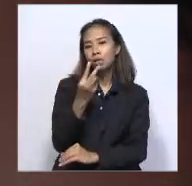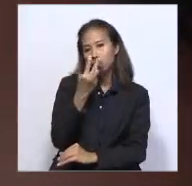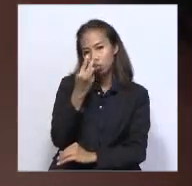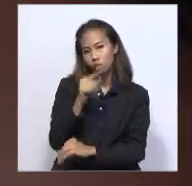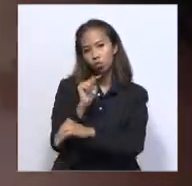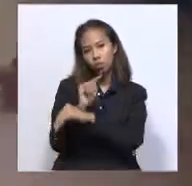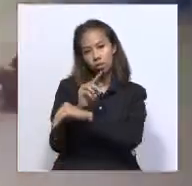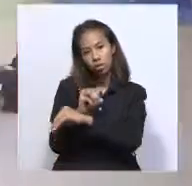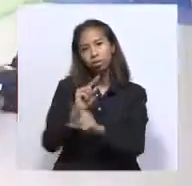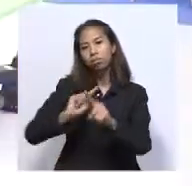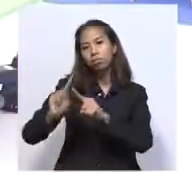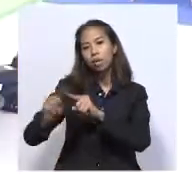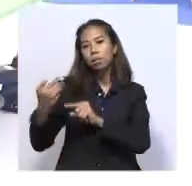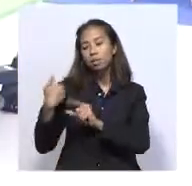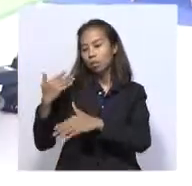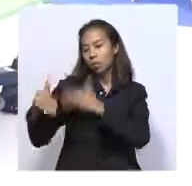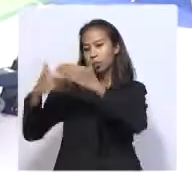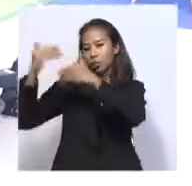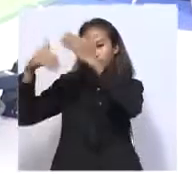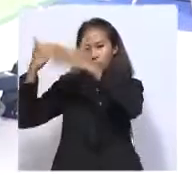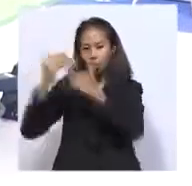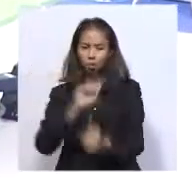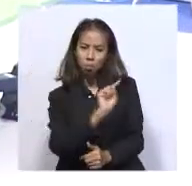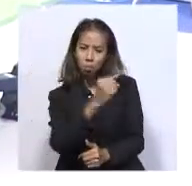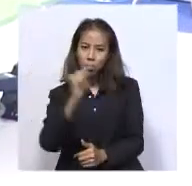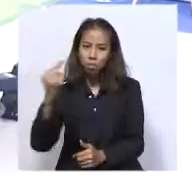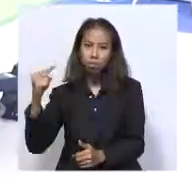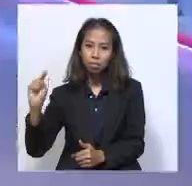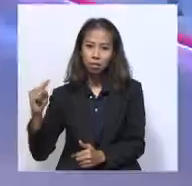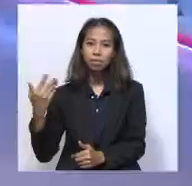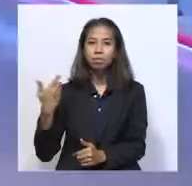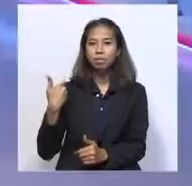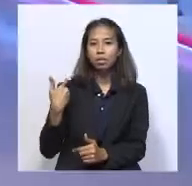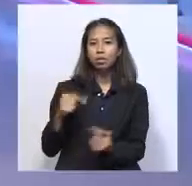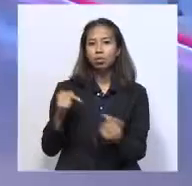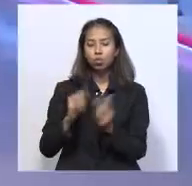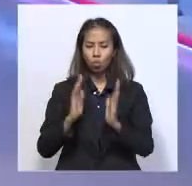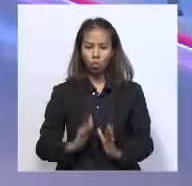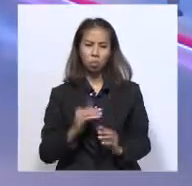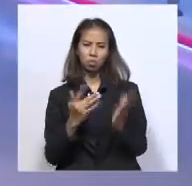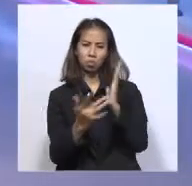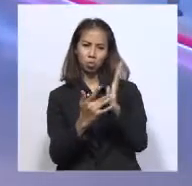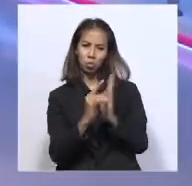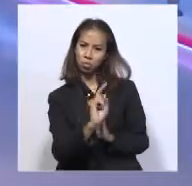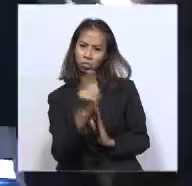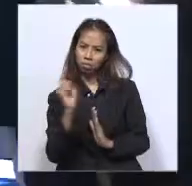ดียอีกทั้งยังมีการพัฒนาอุปกรณ์ออกอากาศให้ทันสมัยพัฒนาบุคลากรให้ทันต่อเทคโนโลยี